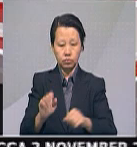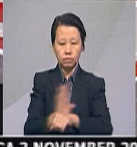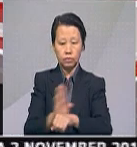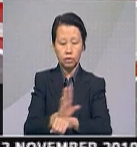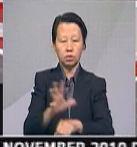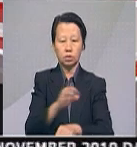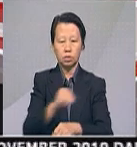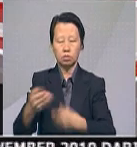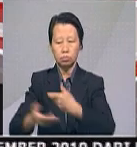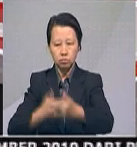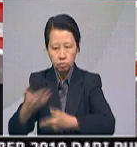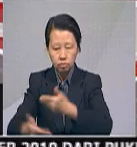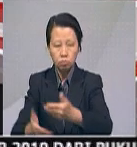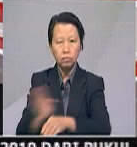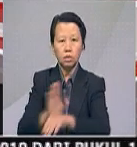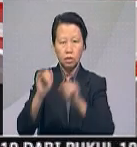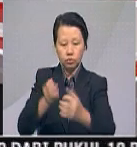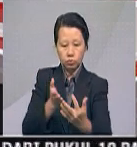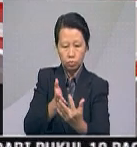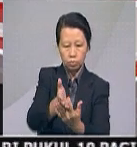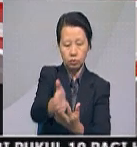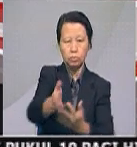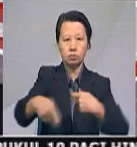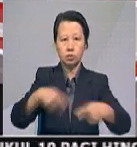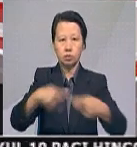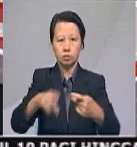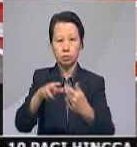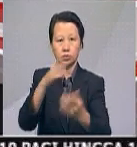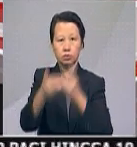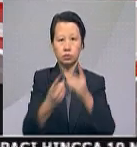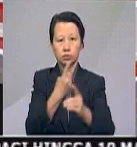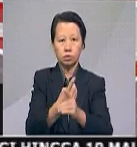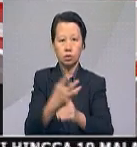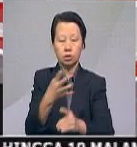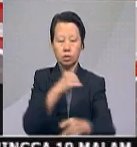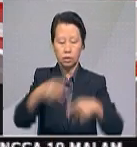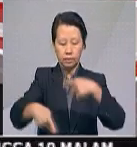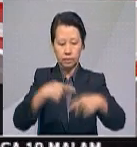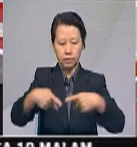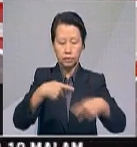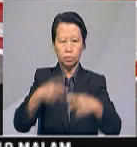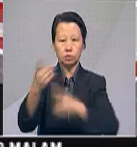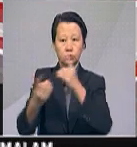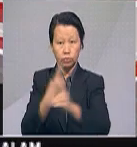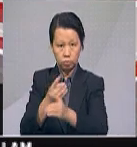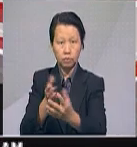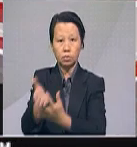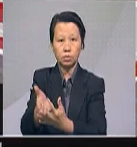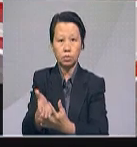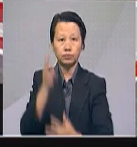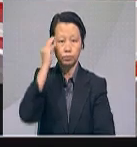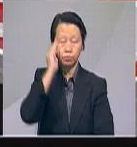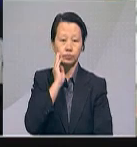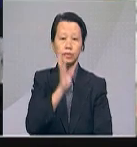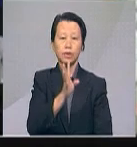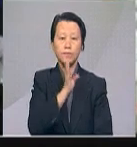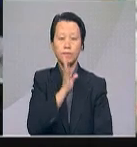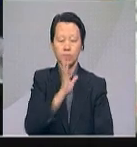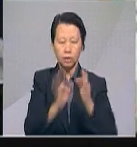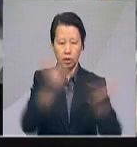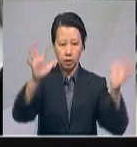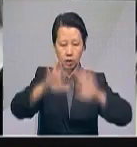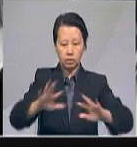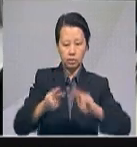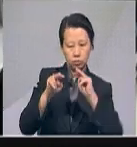dan dagangan dapat menembusi pasaran tersebut, malah pasaran dunia. Menurut Tun Dr. Mahathir, sekiranya ASEAN